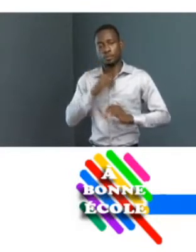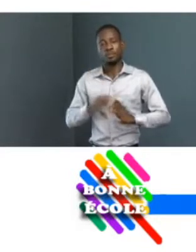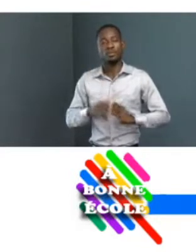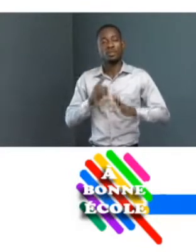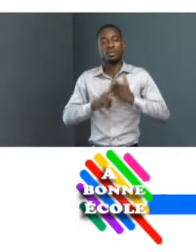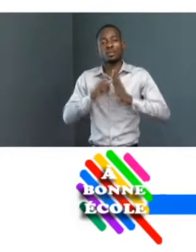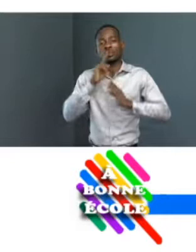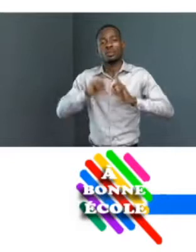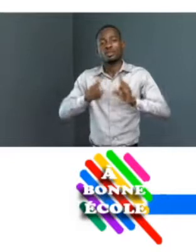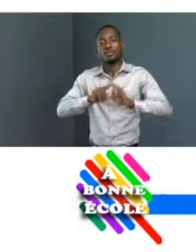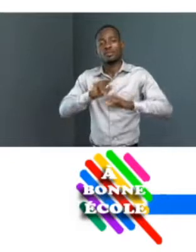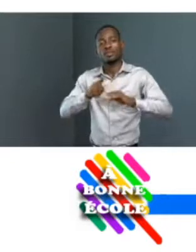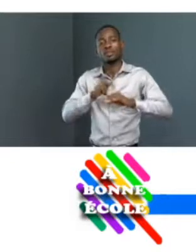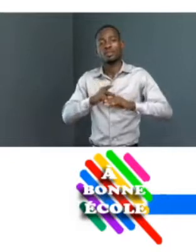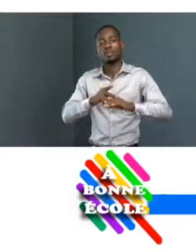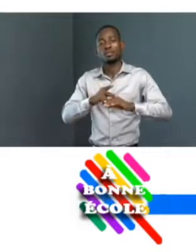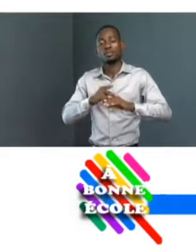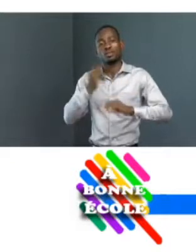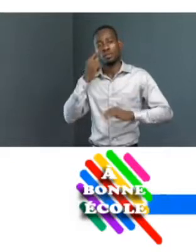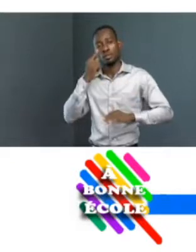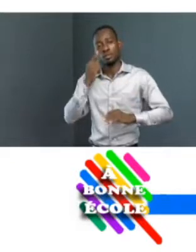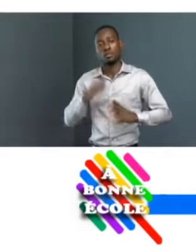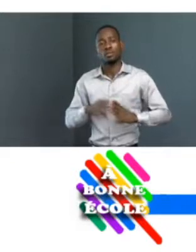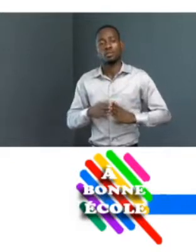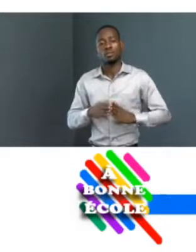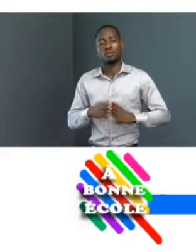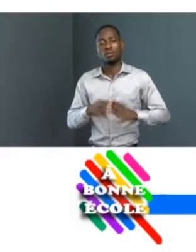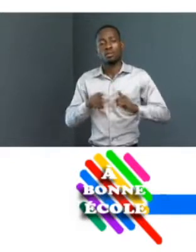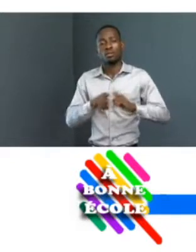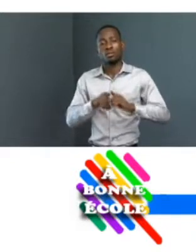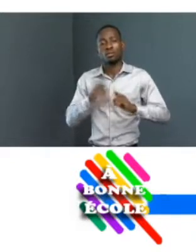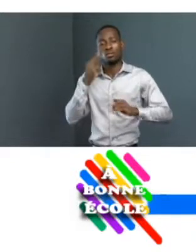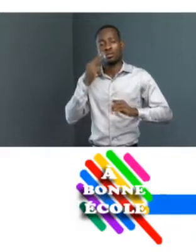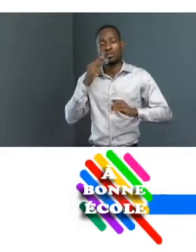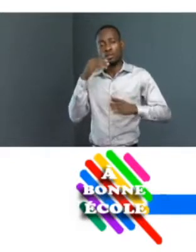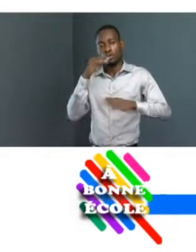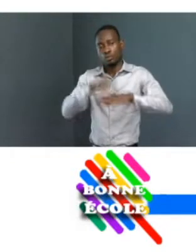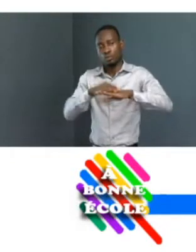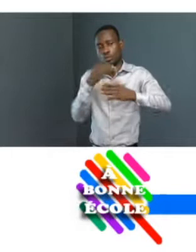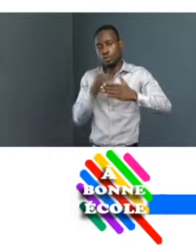Quelles sont les différentes parties de l'œil? Comme vous le voyez sur le schéma,